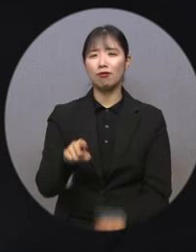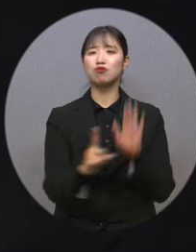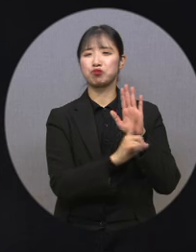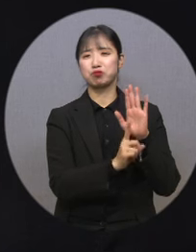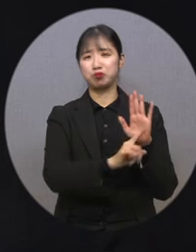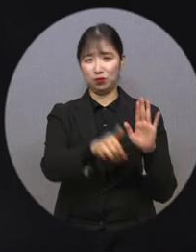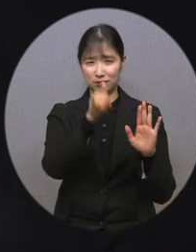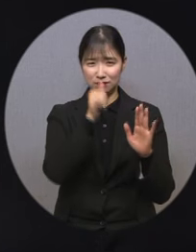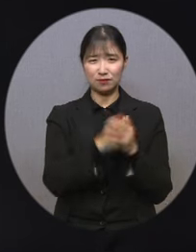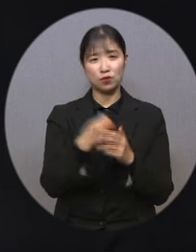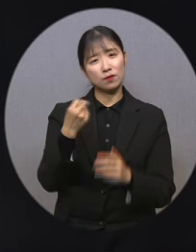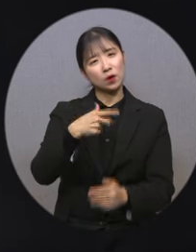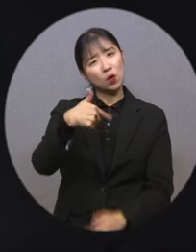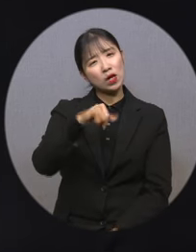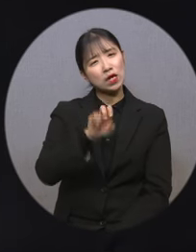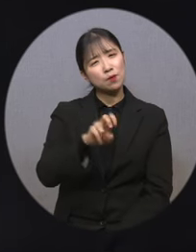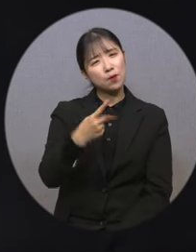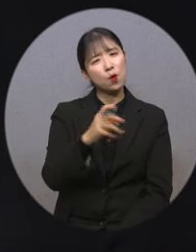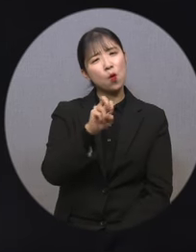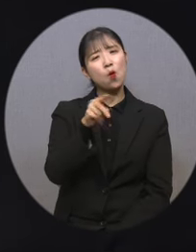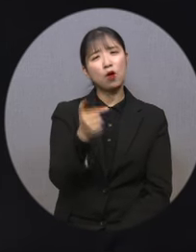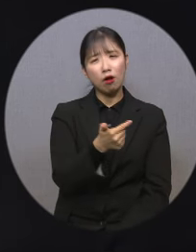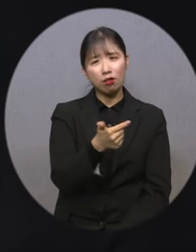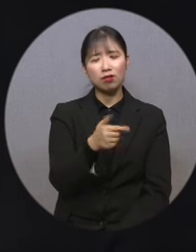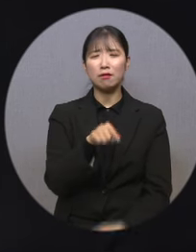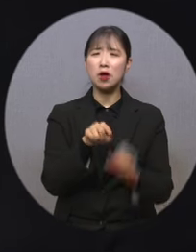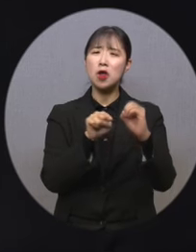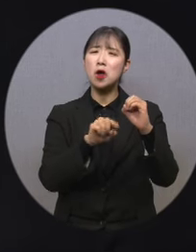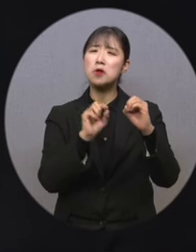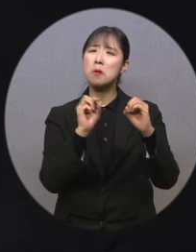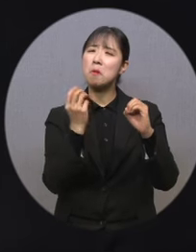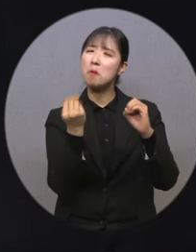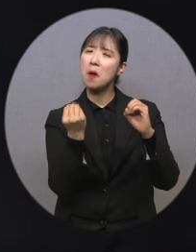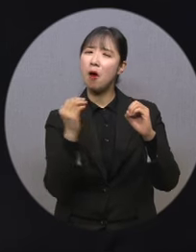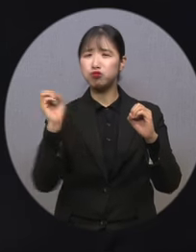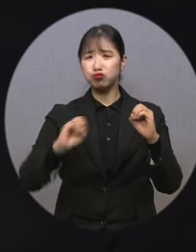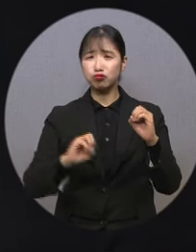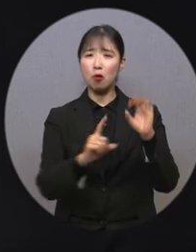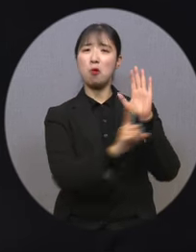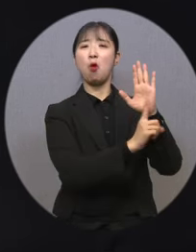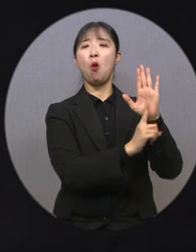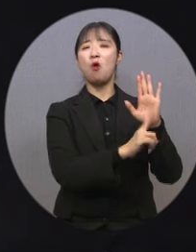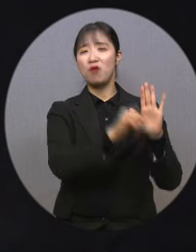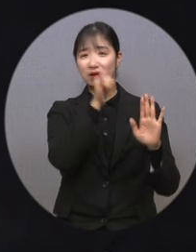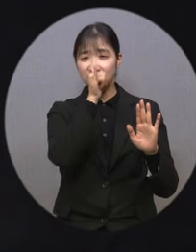어떤 때는 김동연까지 보도를 합니다. 0.몇% 나오는 사람까지. 그런데